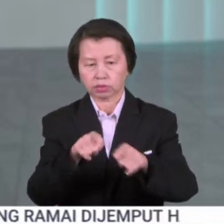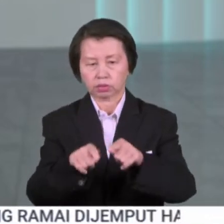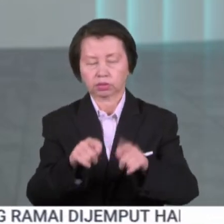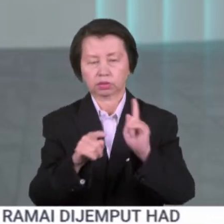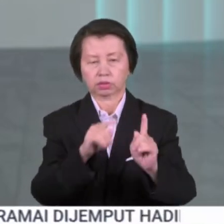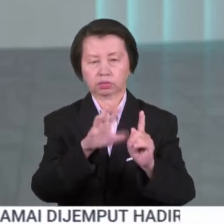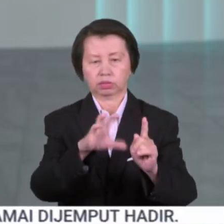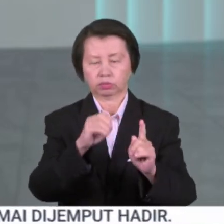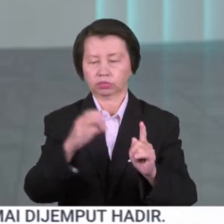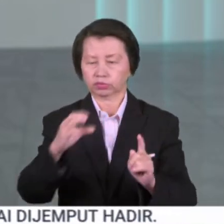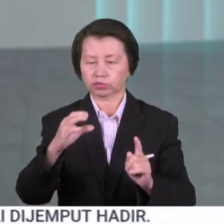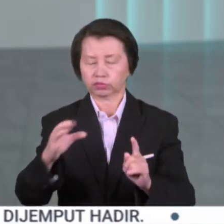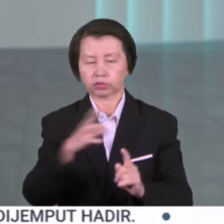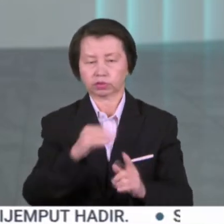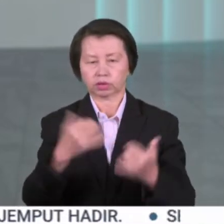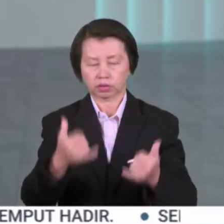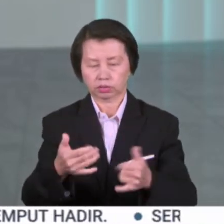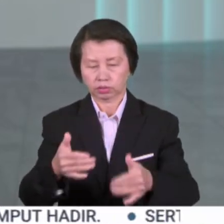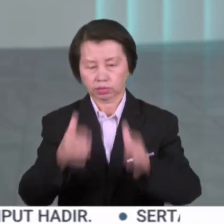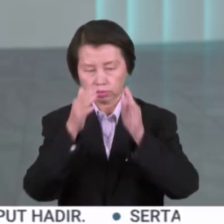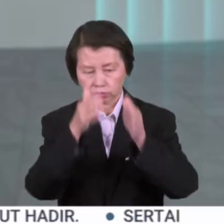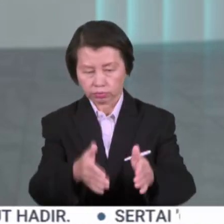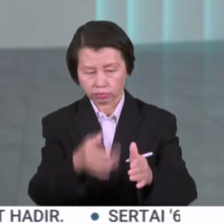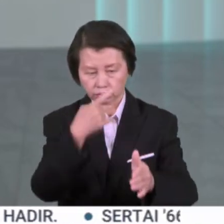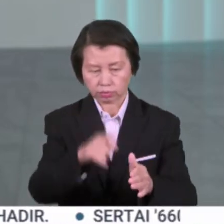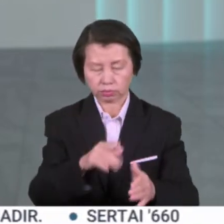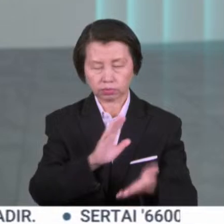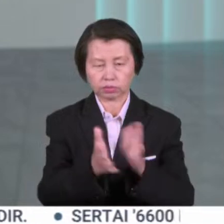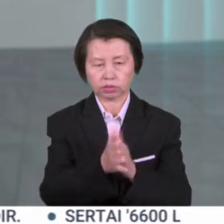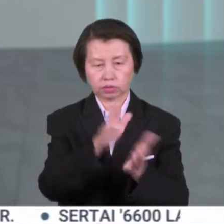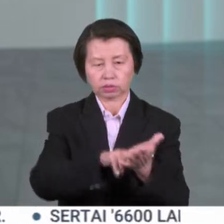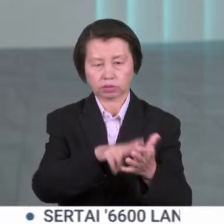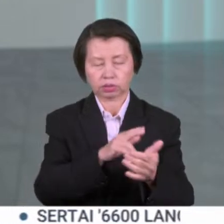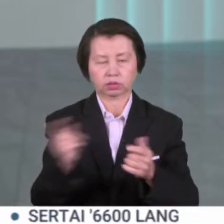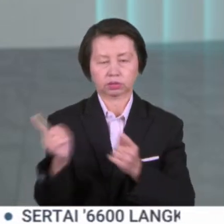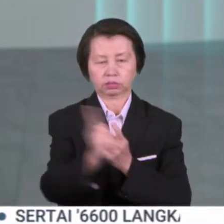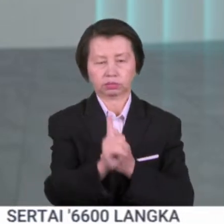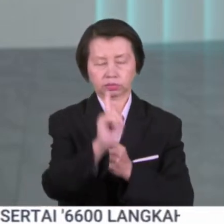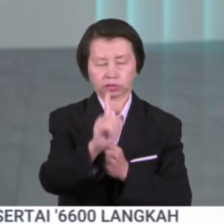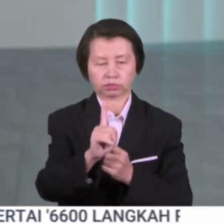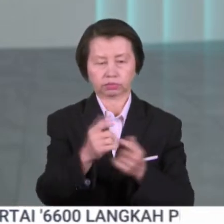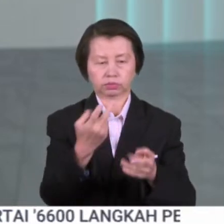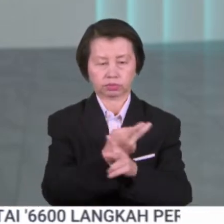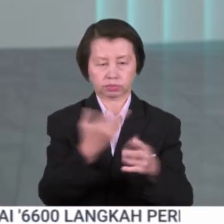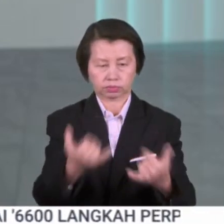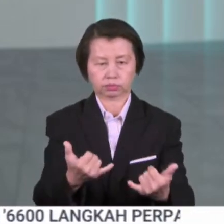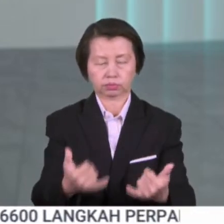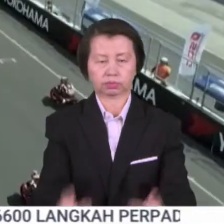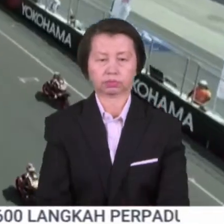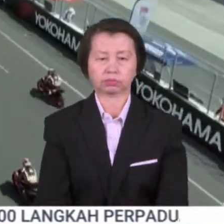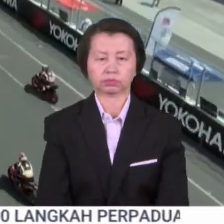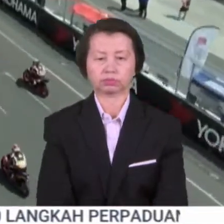150 cc dan kini tumpuannya adalah untuk mengekalkan status pendahulu keseluruhan musim